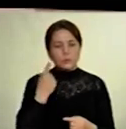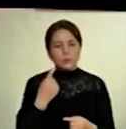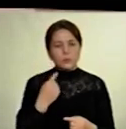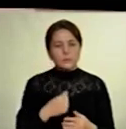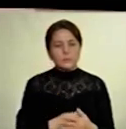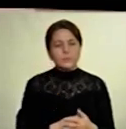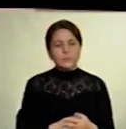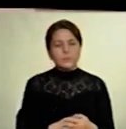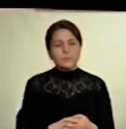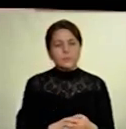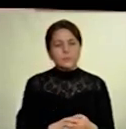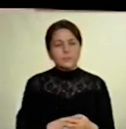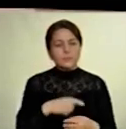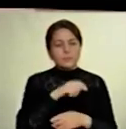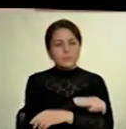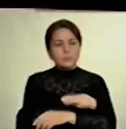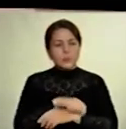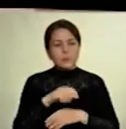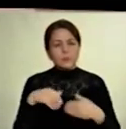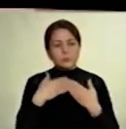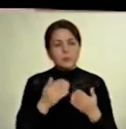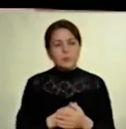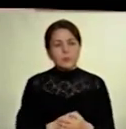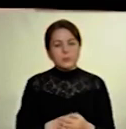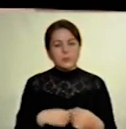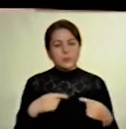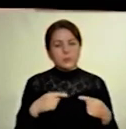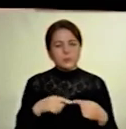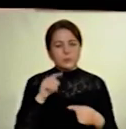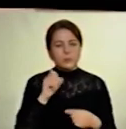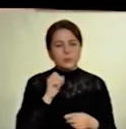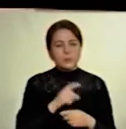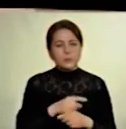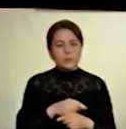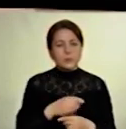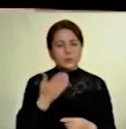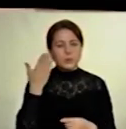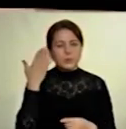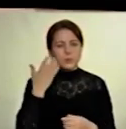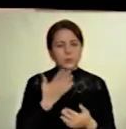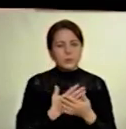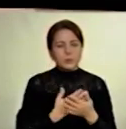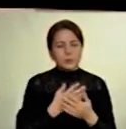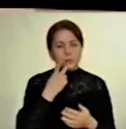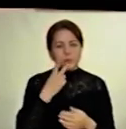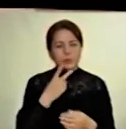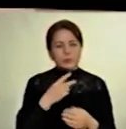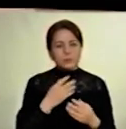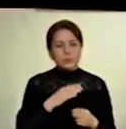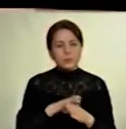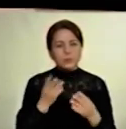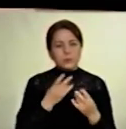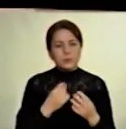0.1000 metrda berilmoqda. Aynan bu vazifalarni yuqoridagi namunalar asosida bajarib